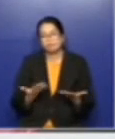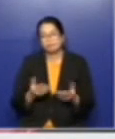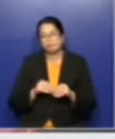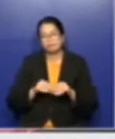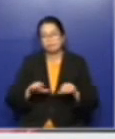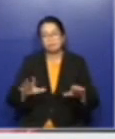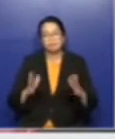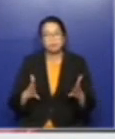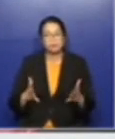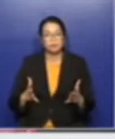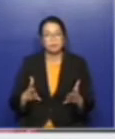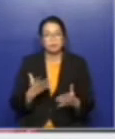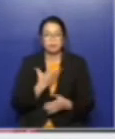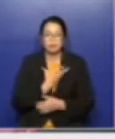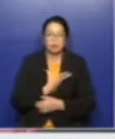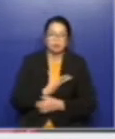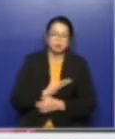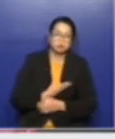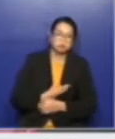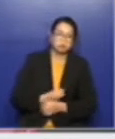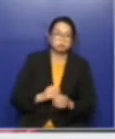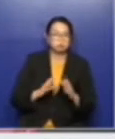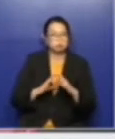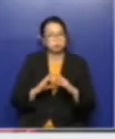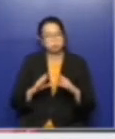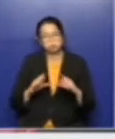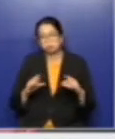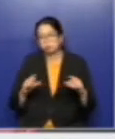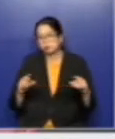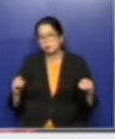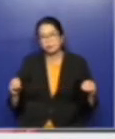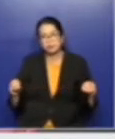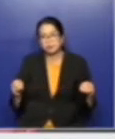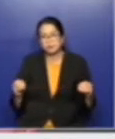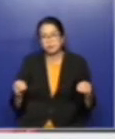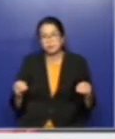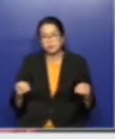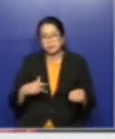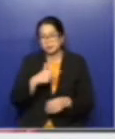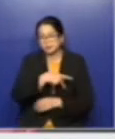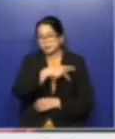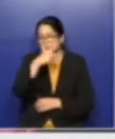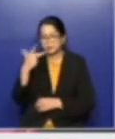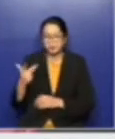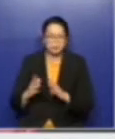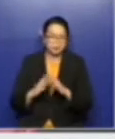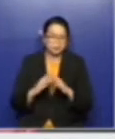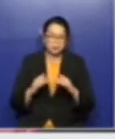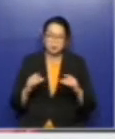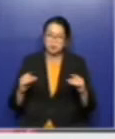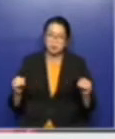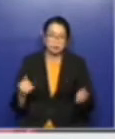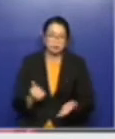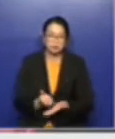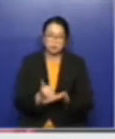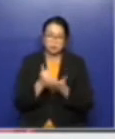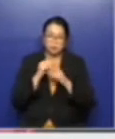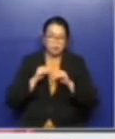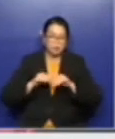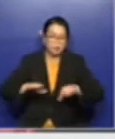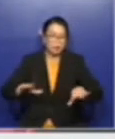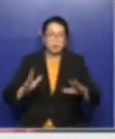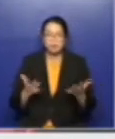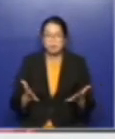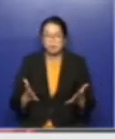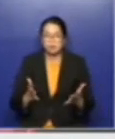ความวังเวงจากป่าช้าจากไทย PBS ดิฉันได้ยินถ